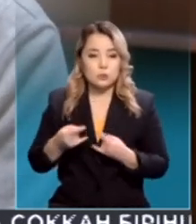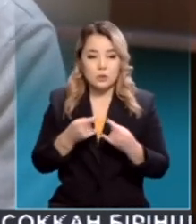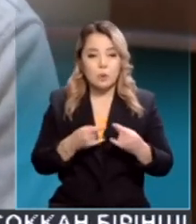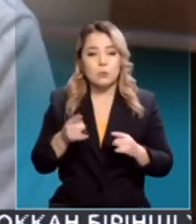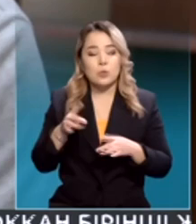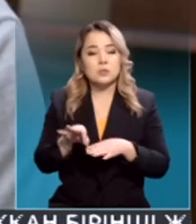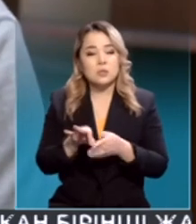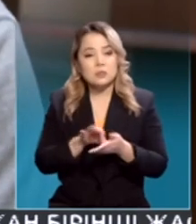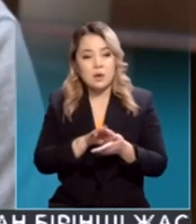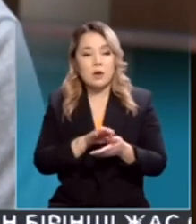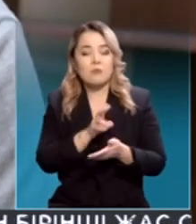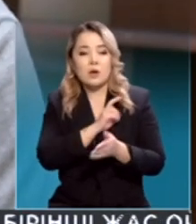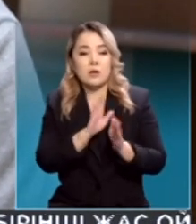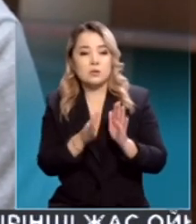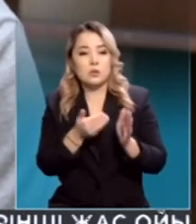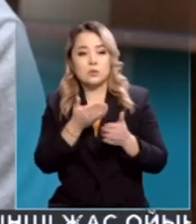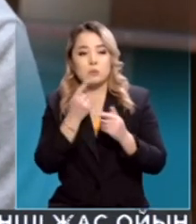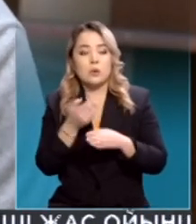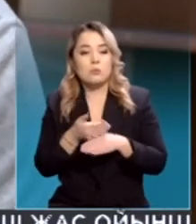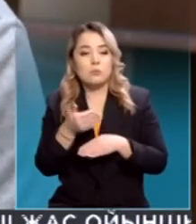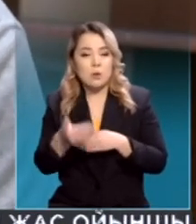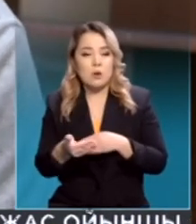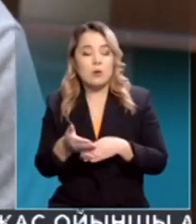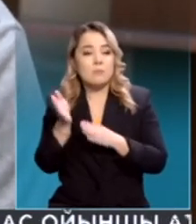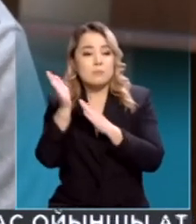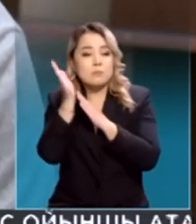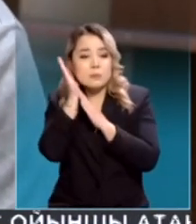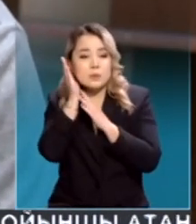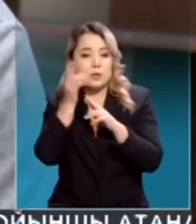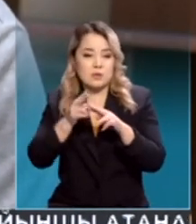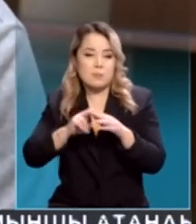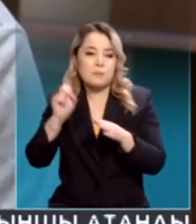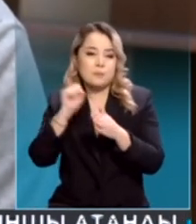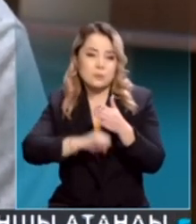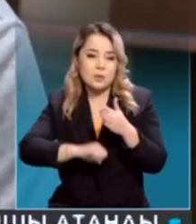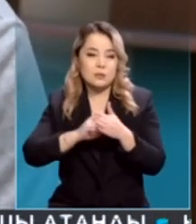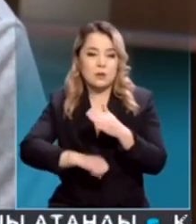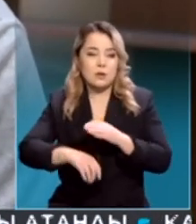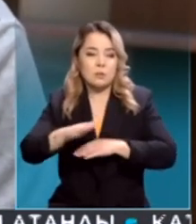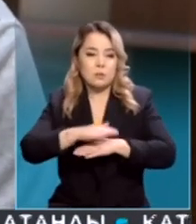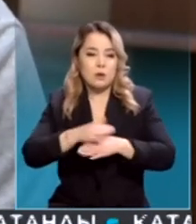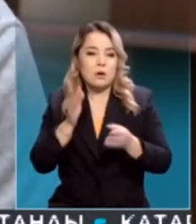УЗИ-ді сразу өткізіп, сосудистый врач шақырған жоқ? Сол жерде болатын еді ана қолды қалдыруға.